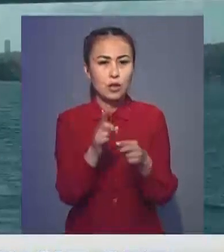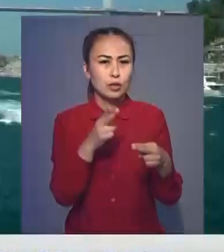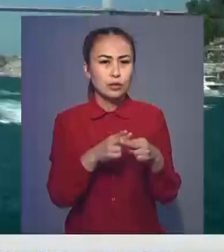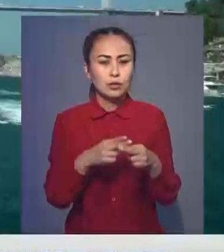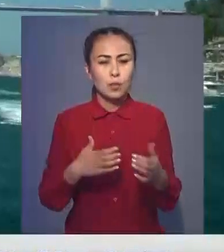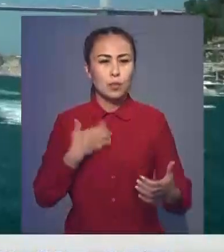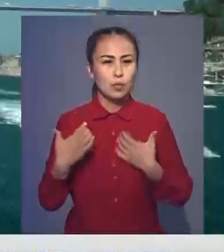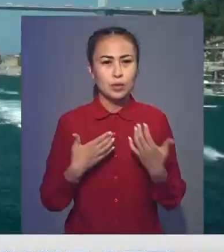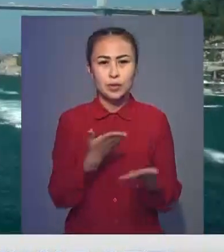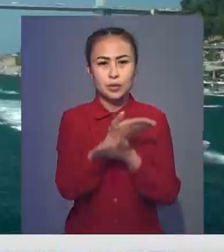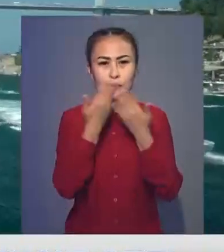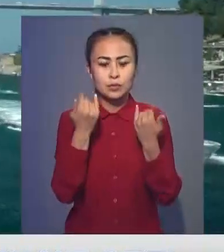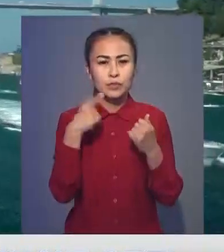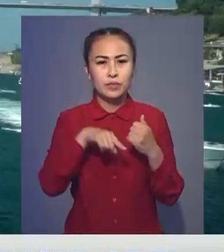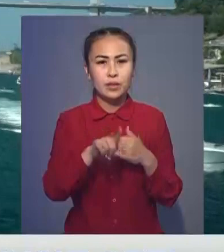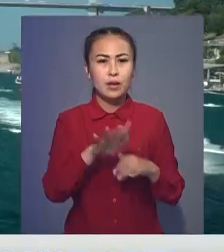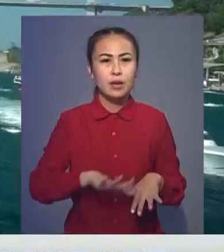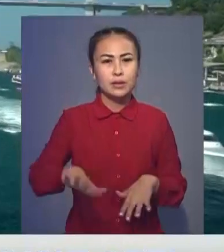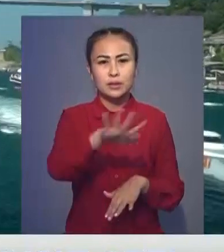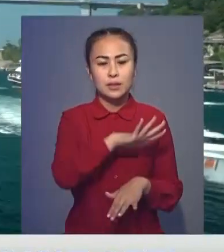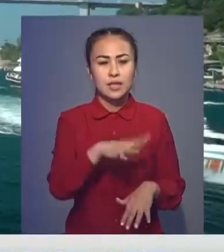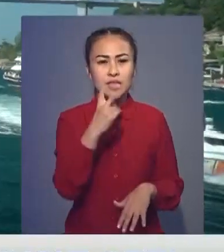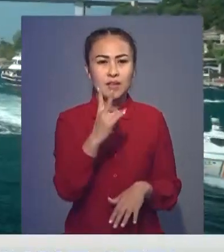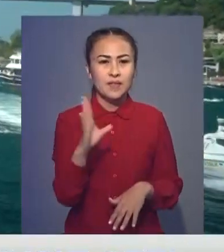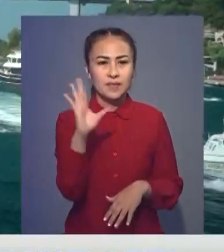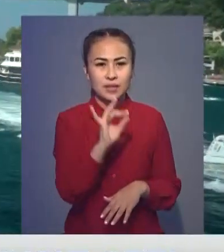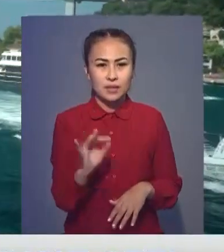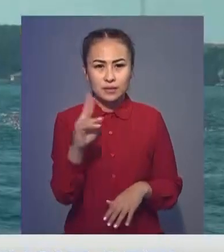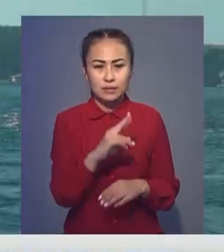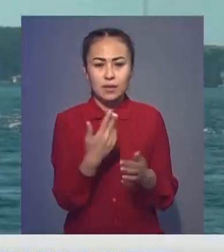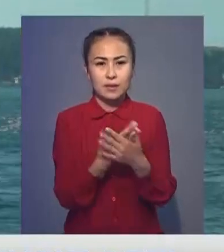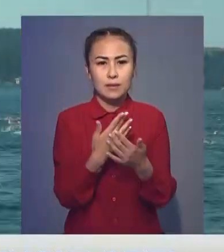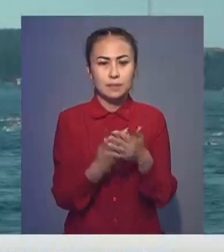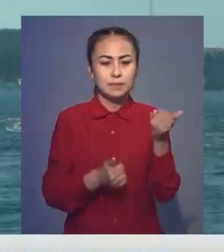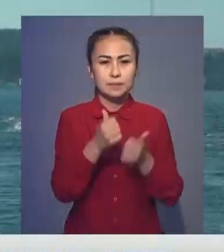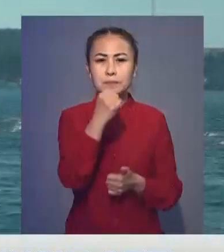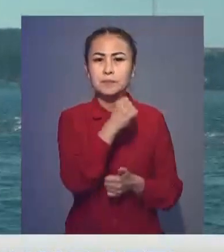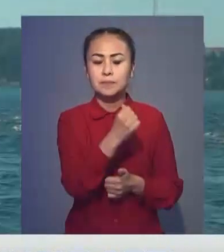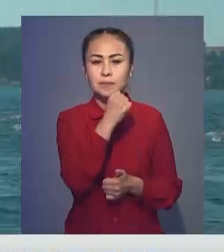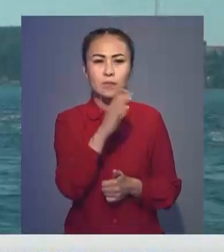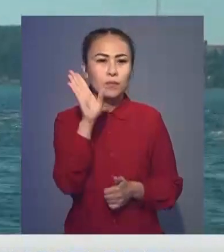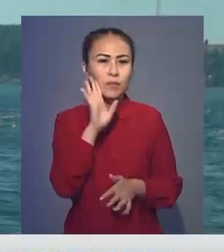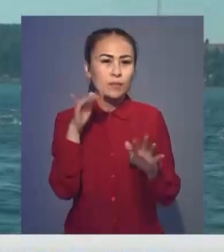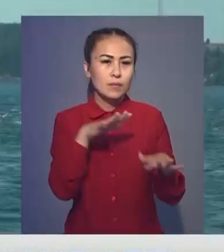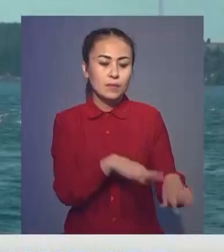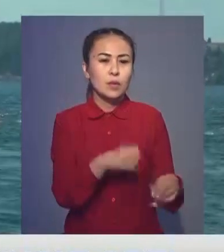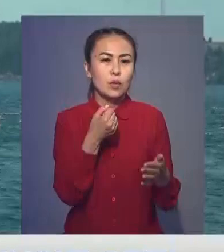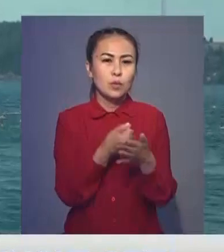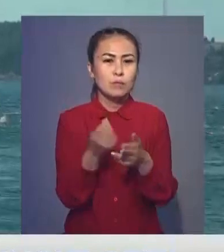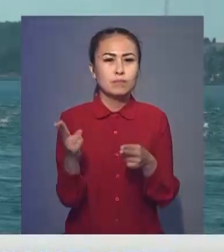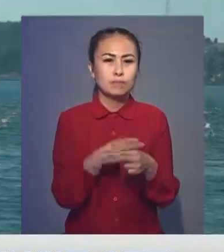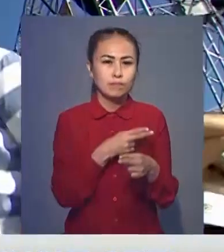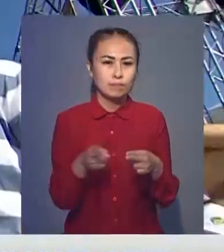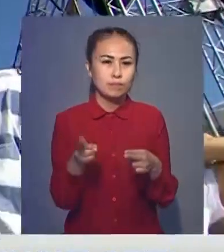емес. Кедергі бұғаздың аумағында судың екі түрлі ағысы. Бәсекеде бақ сынағандар көк айдынның асау ағысына төтеп беруі